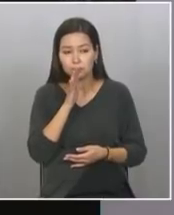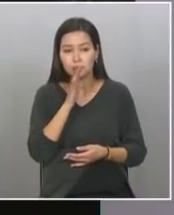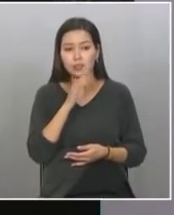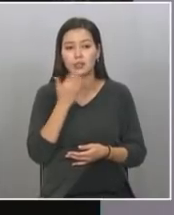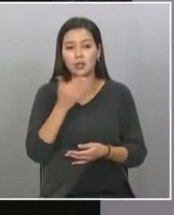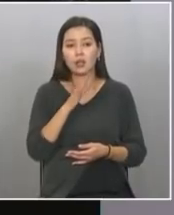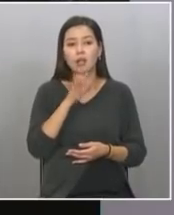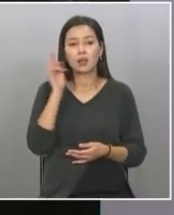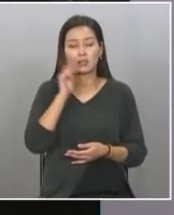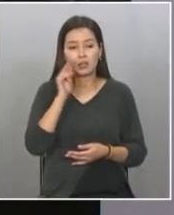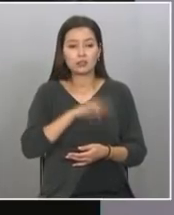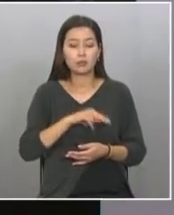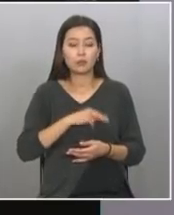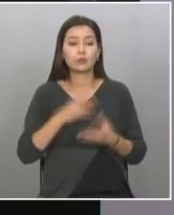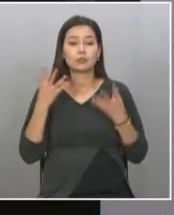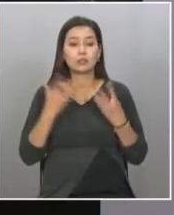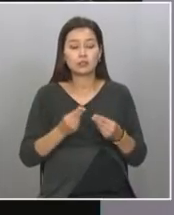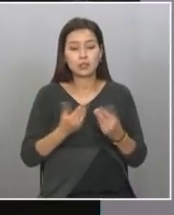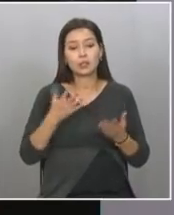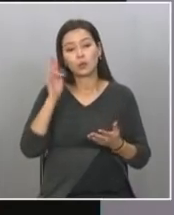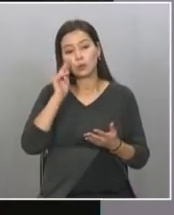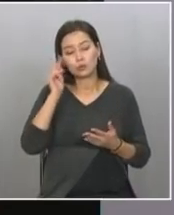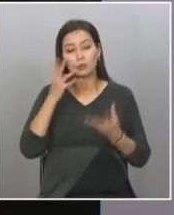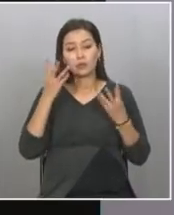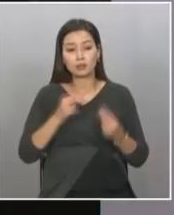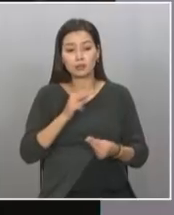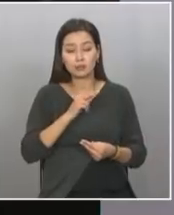когда начинается рабочий день или ваша учеба,